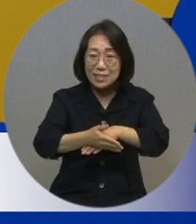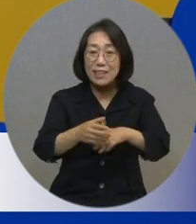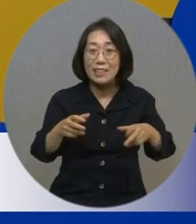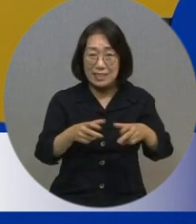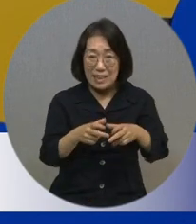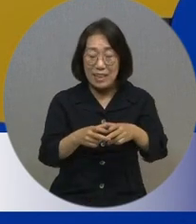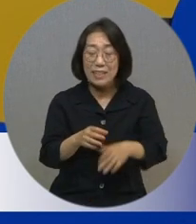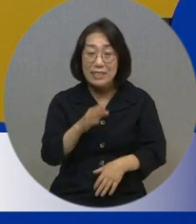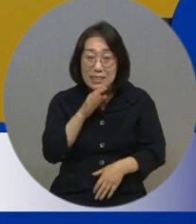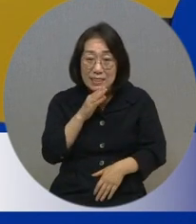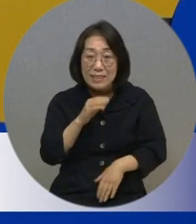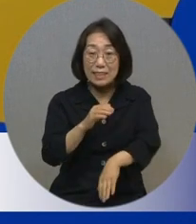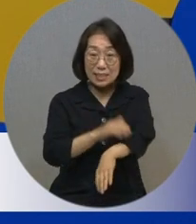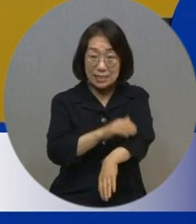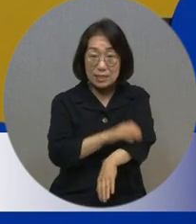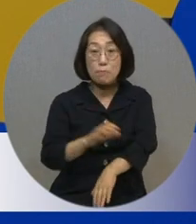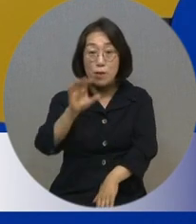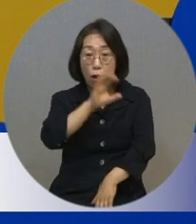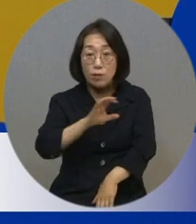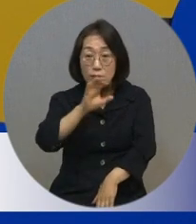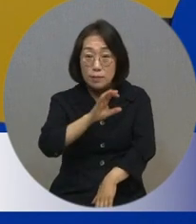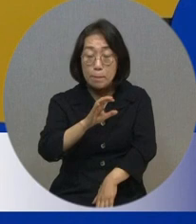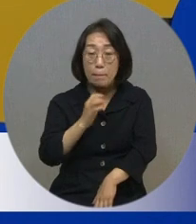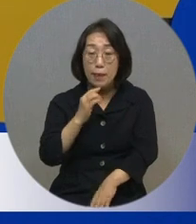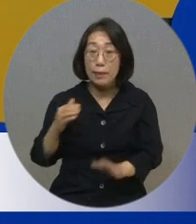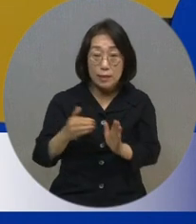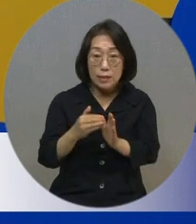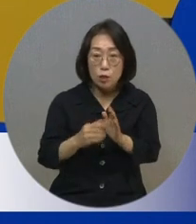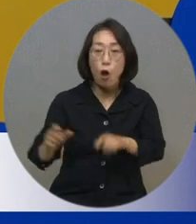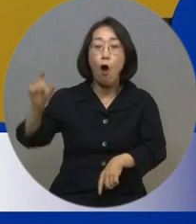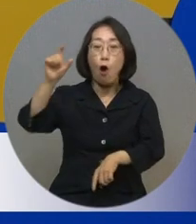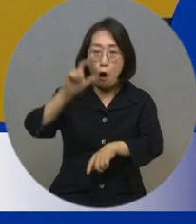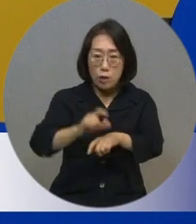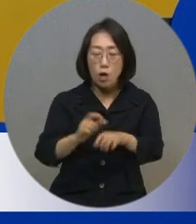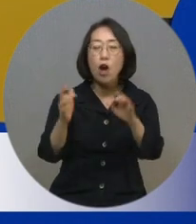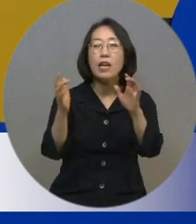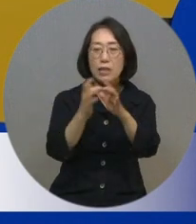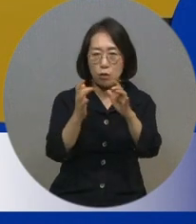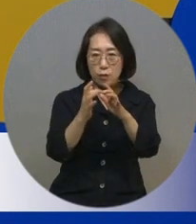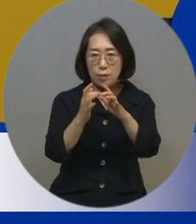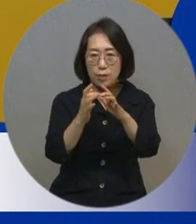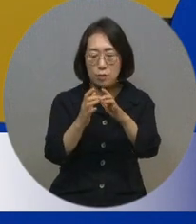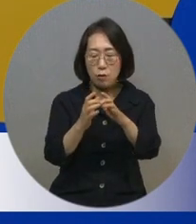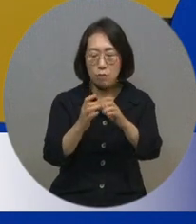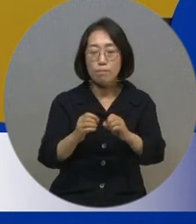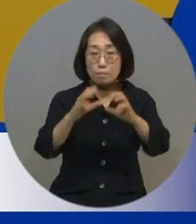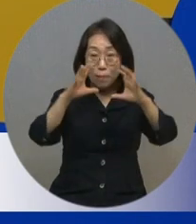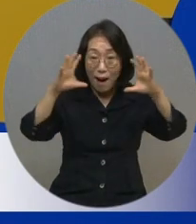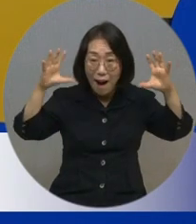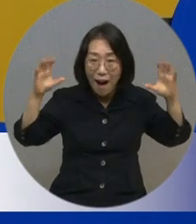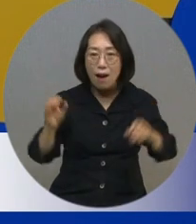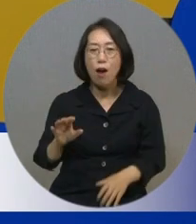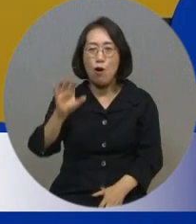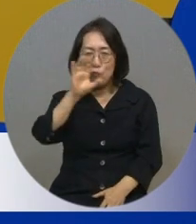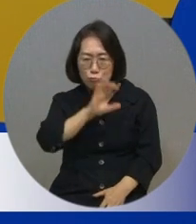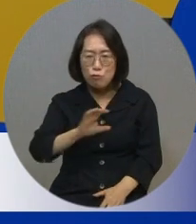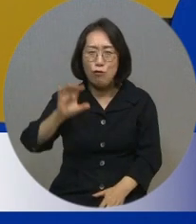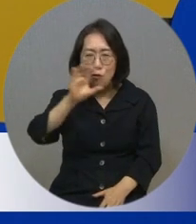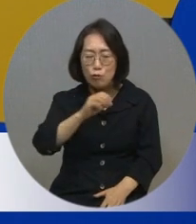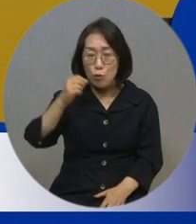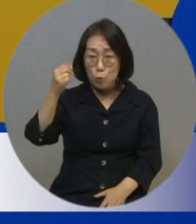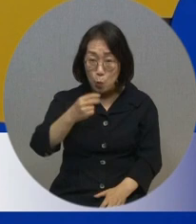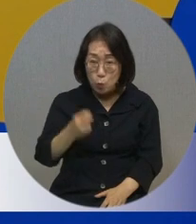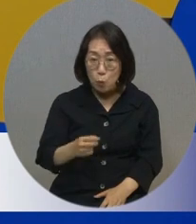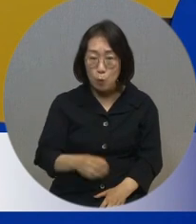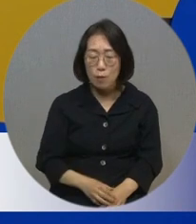오프라인적으로만 직업 훈련했던 것에서 벗어나서 이제 온라인 가상 세계에서 반복 훈련을 통해서 직무도 더욱더